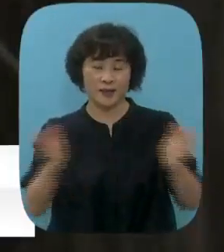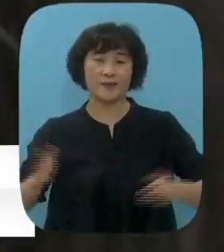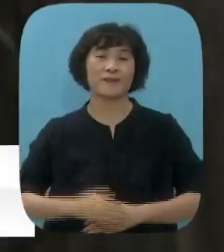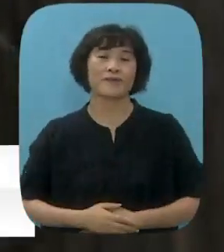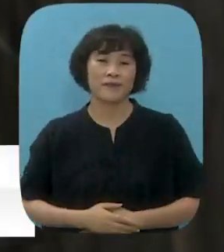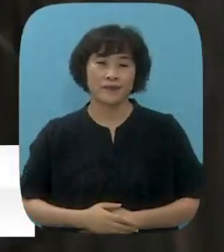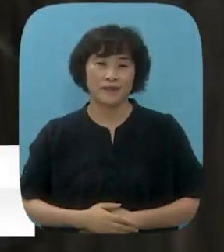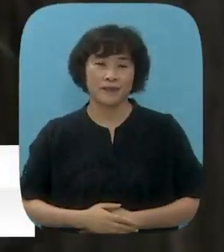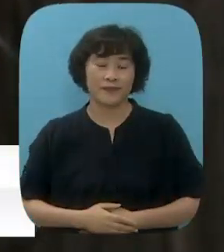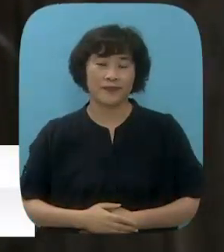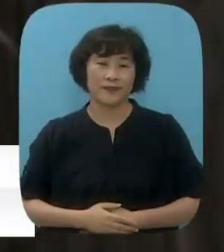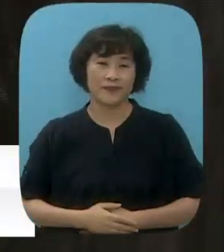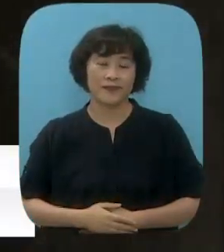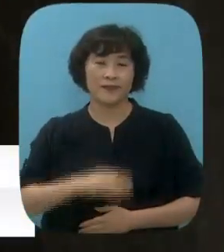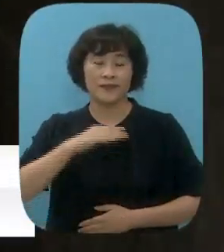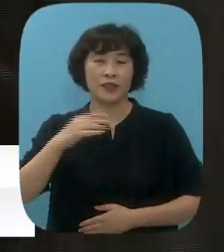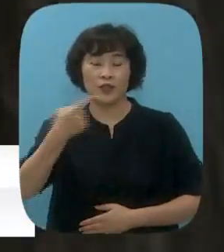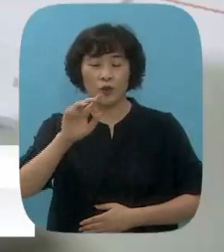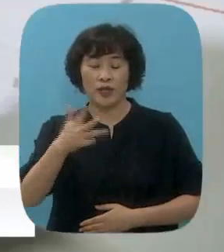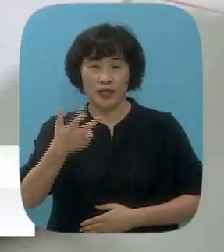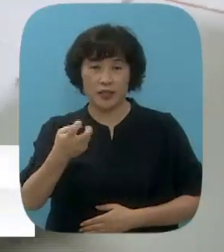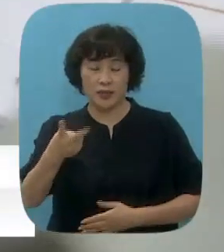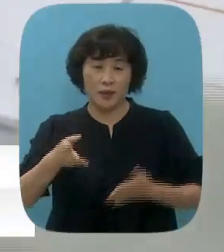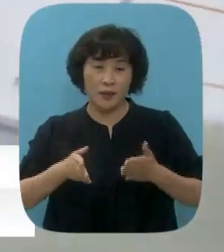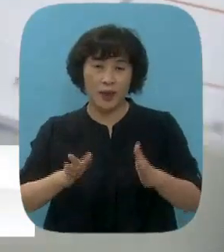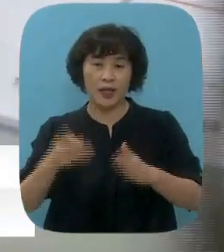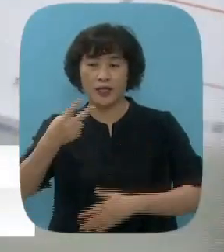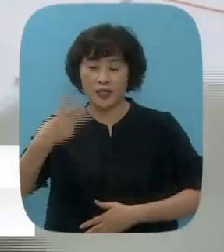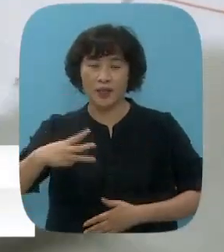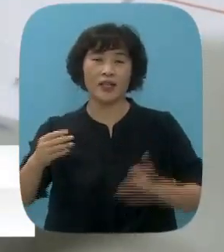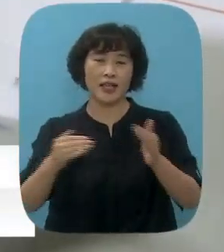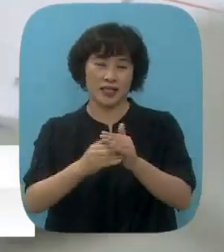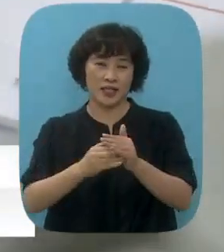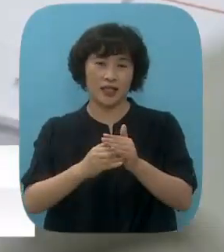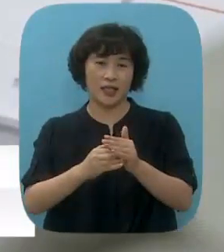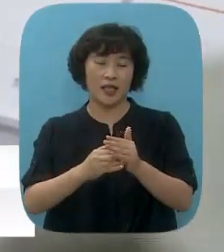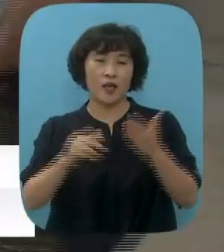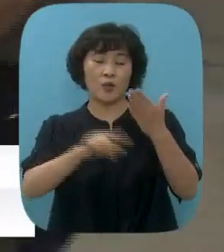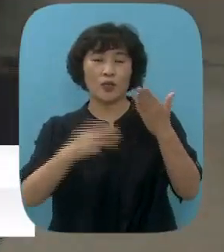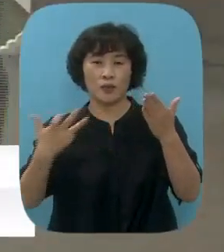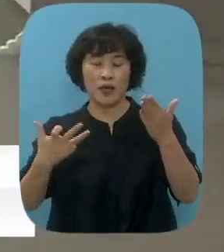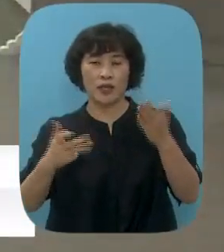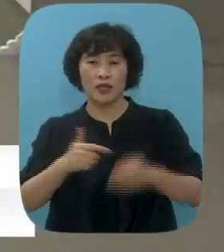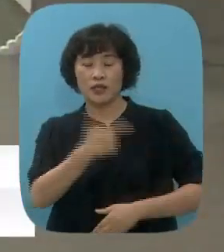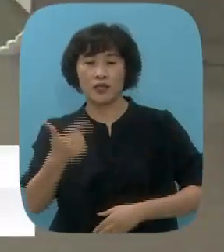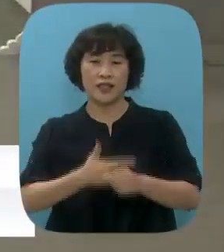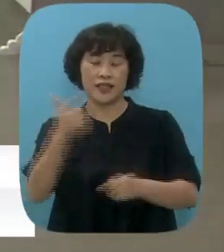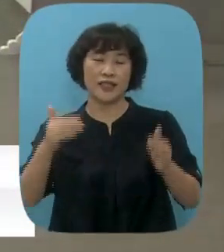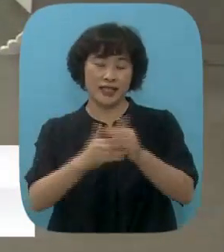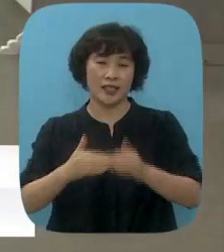받습니다. 접종 대상은 72년생부터 2003년생까지로 다음 달 18일 오후